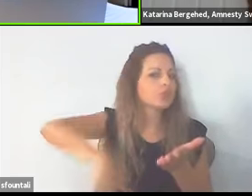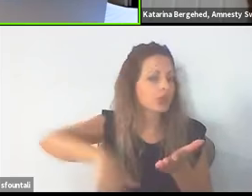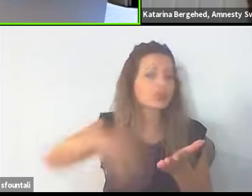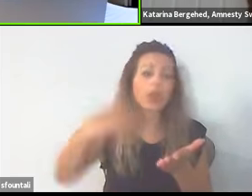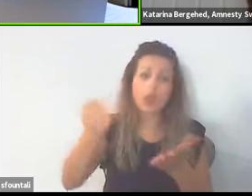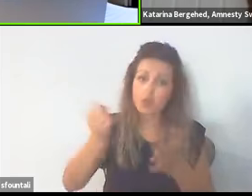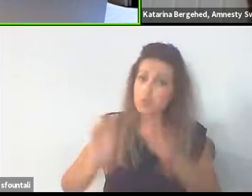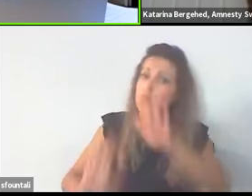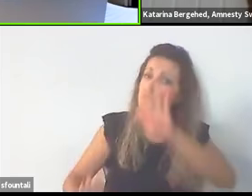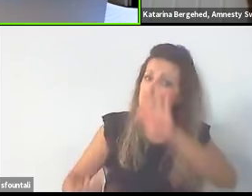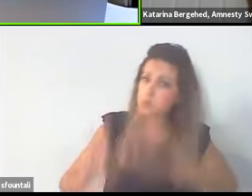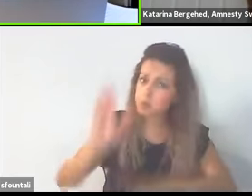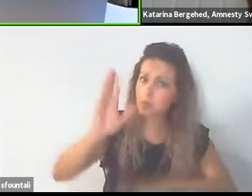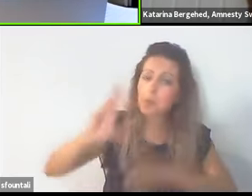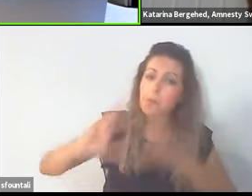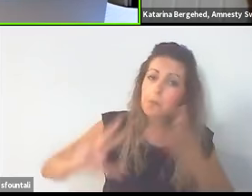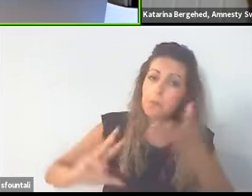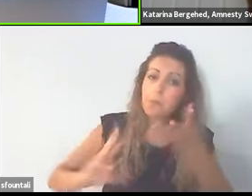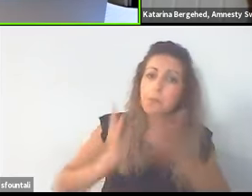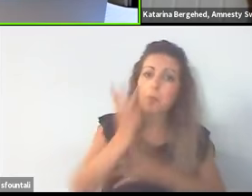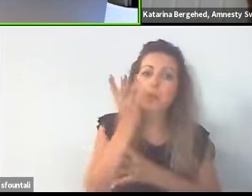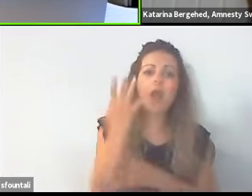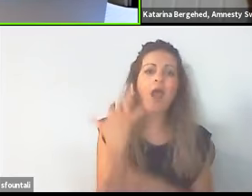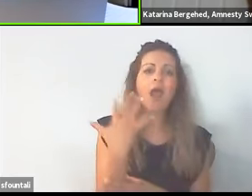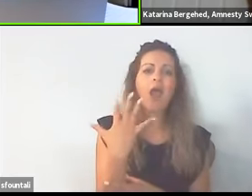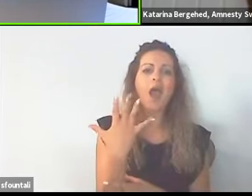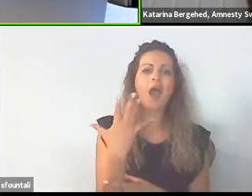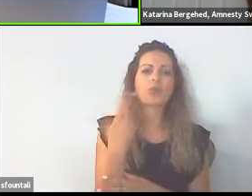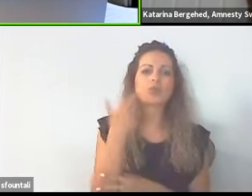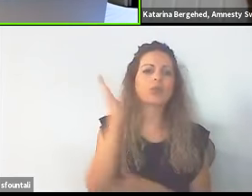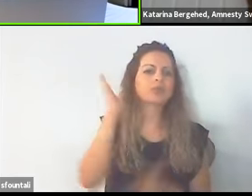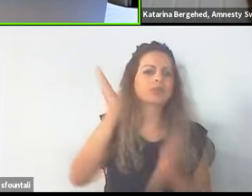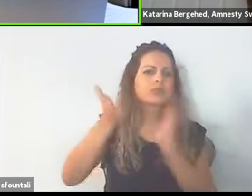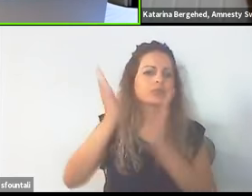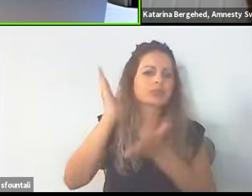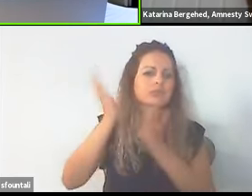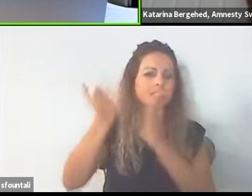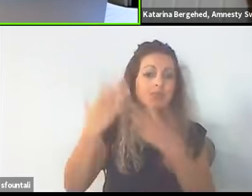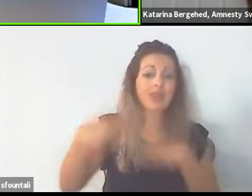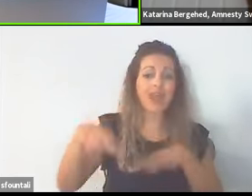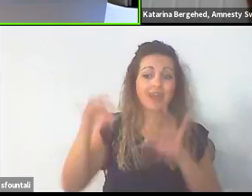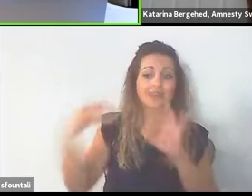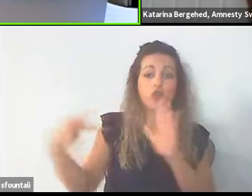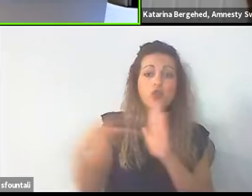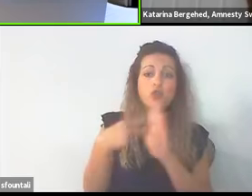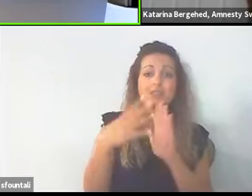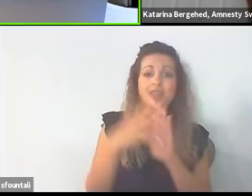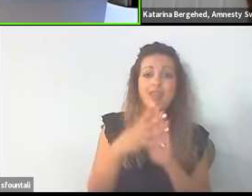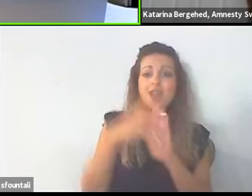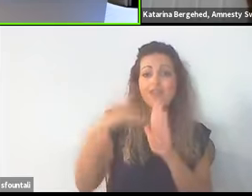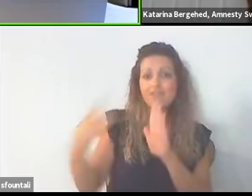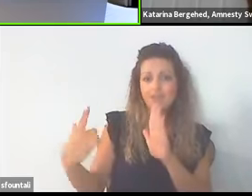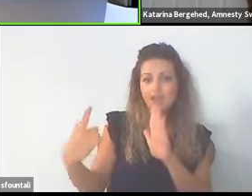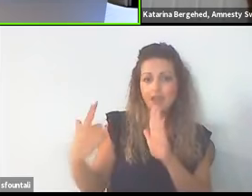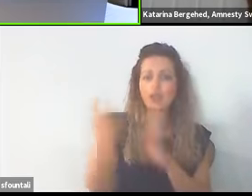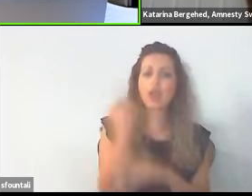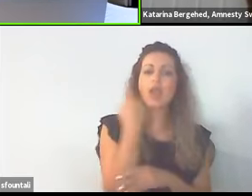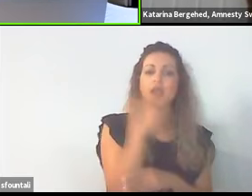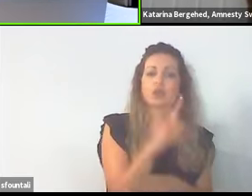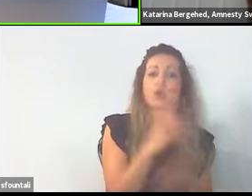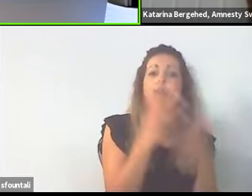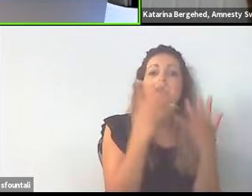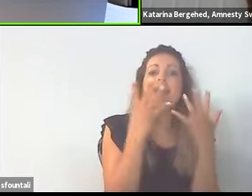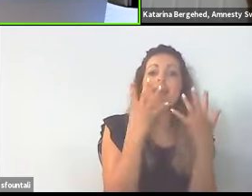στον αριθμό των καταδικών. Από το 2017 ήταν 190 οι